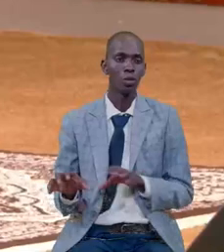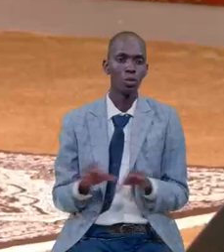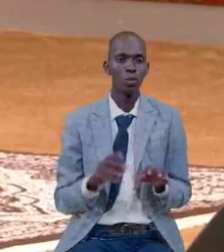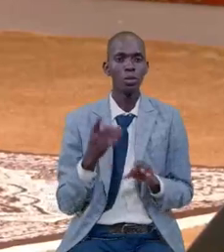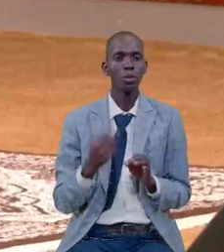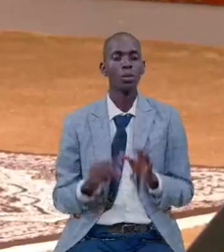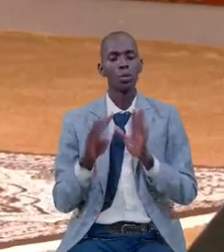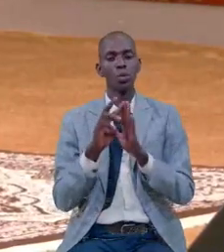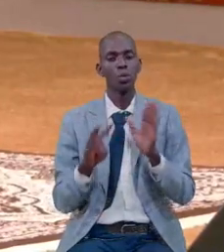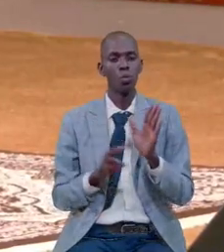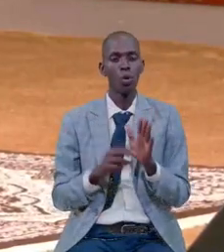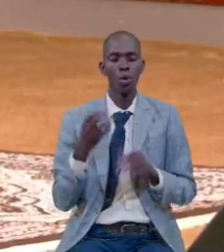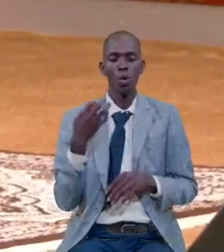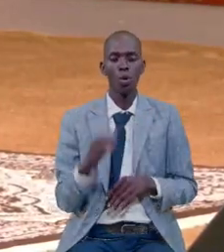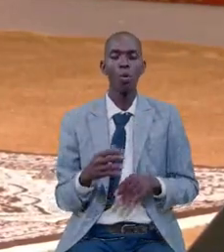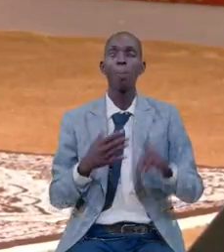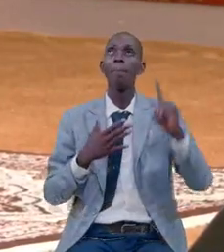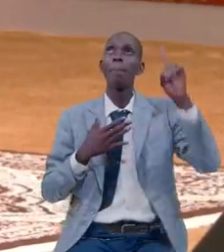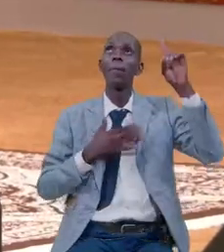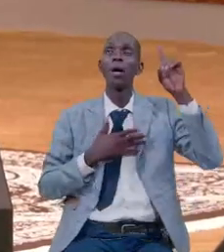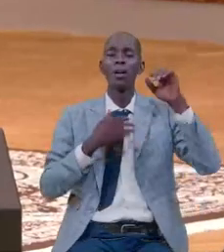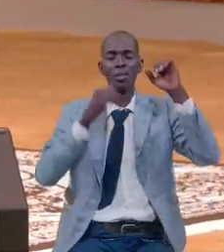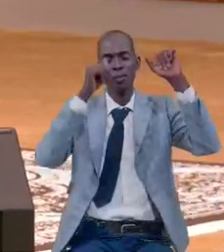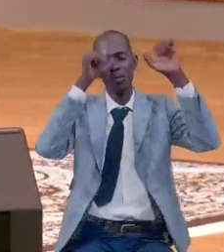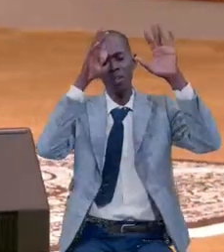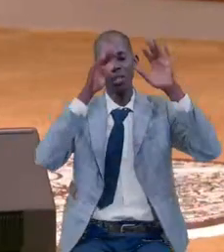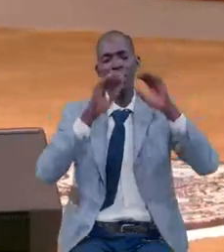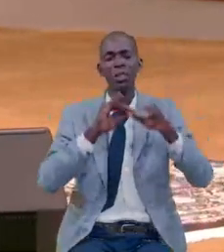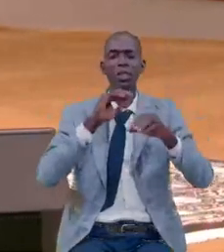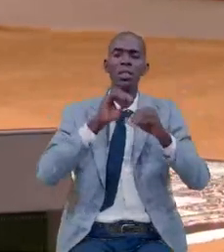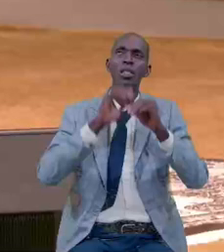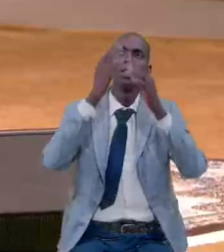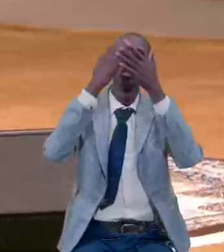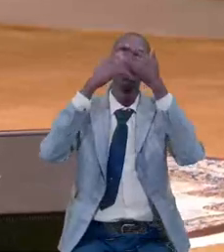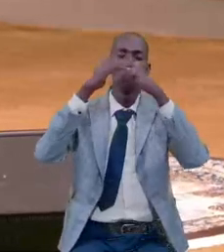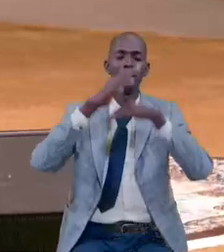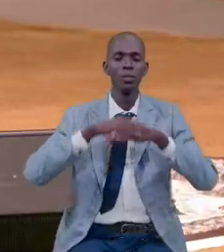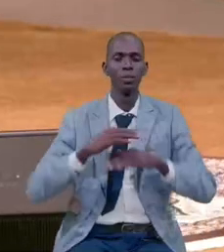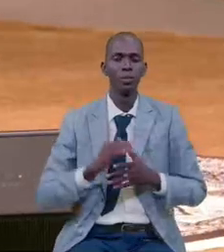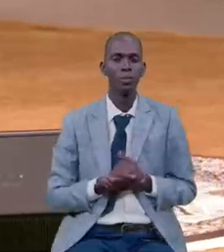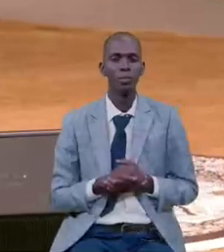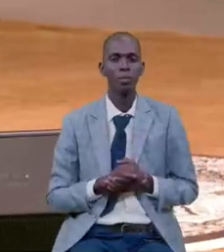la volonté de mon Père qui est dans les cieux.